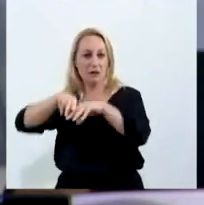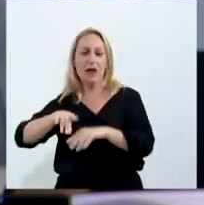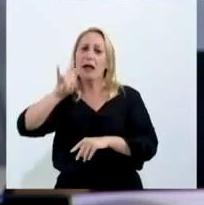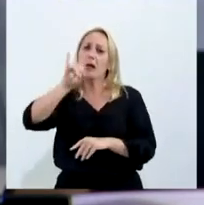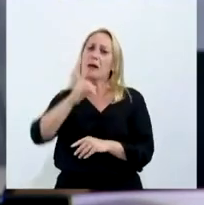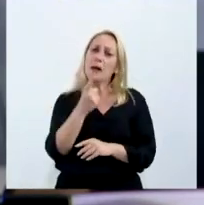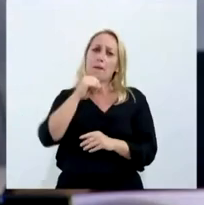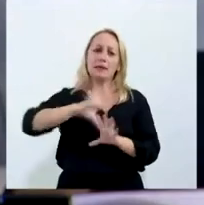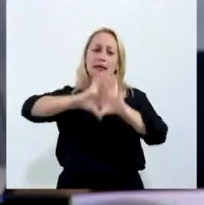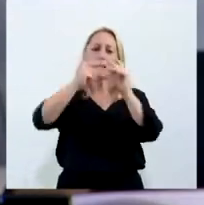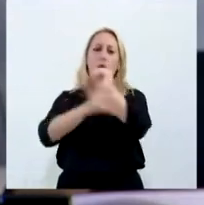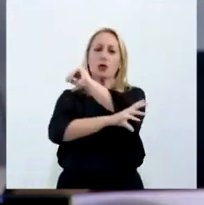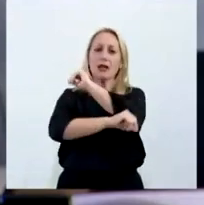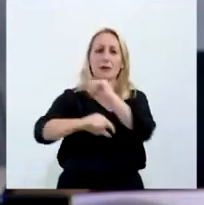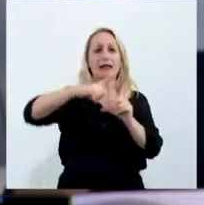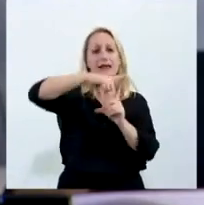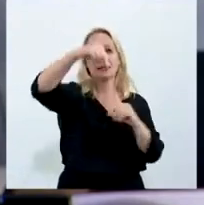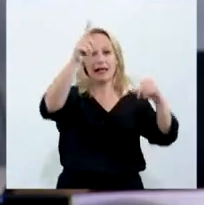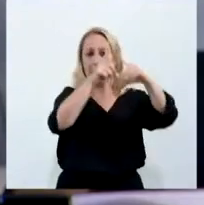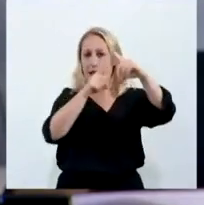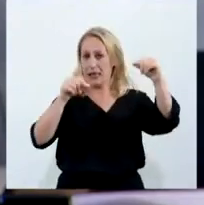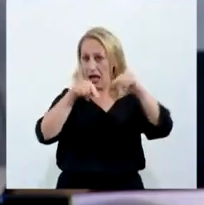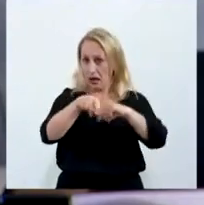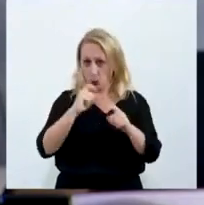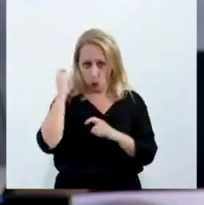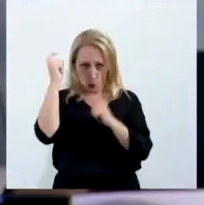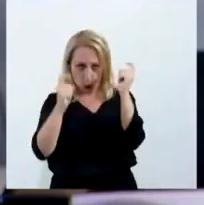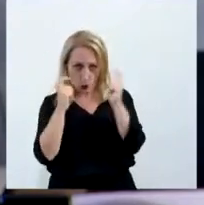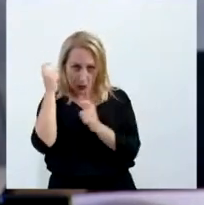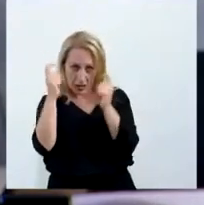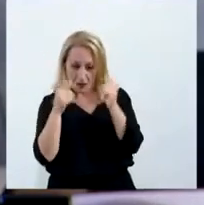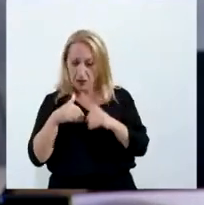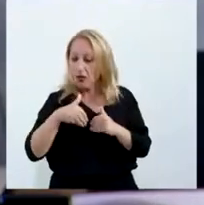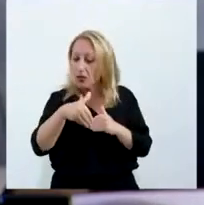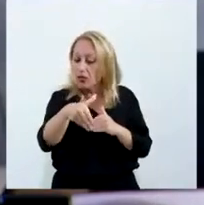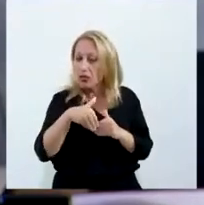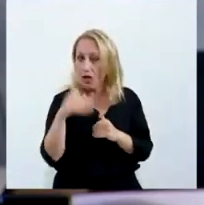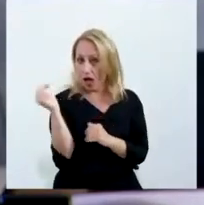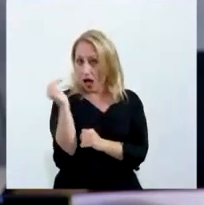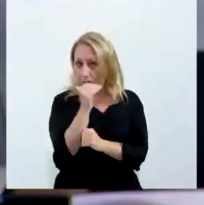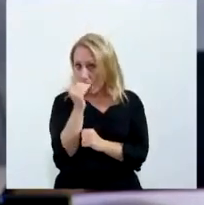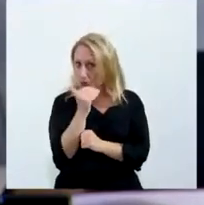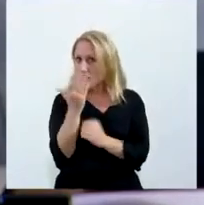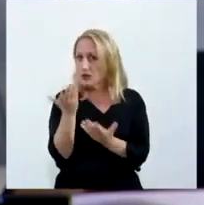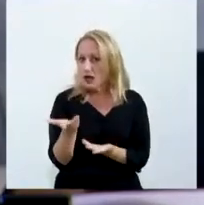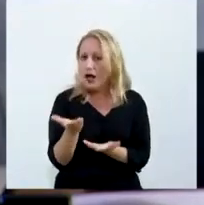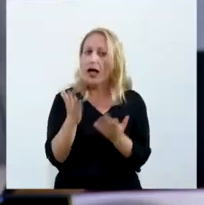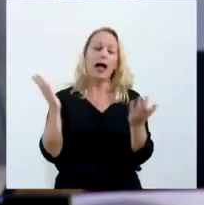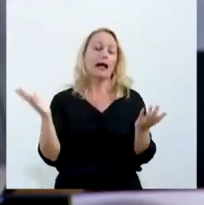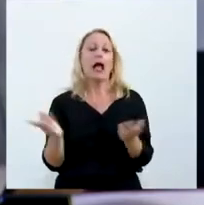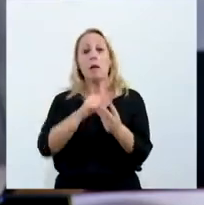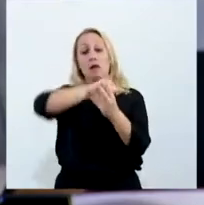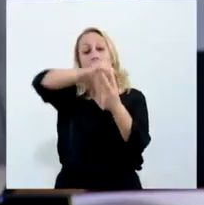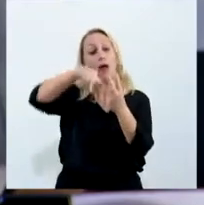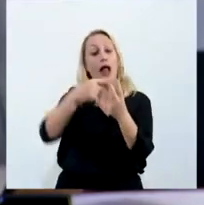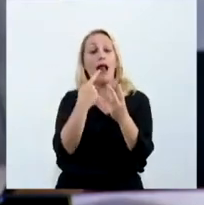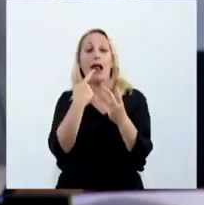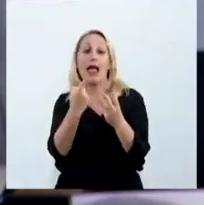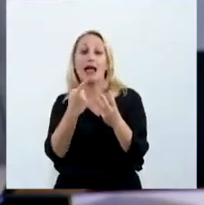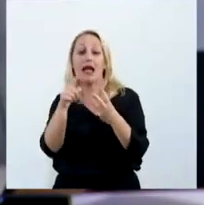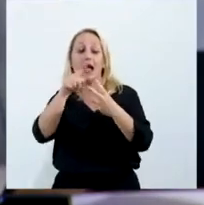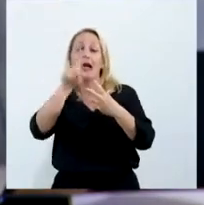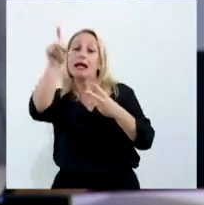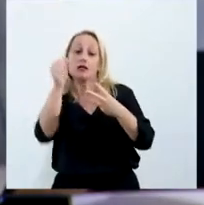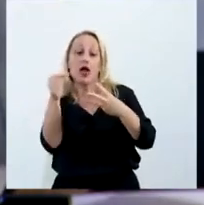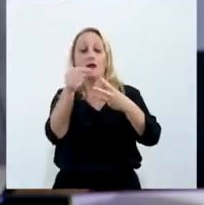Θέλω να μου πείτε αν το έχετε αυτό στο μυαλό σας, αν είναι μέσα στις επιδιώξεις σας το επόμενο διάστημα και σε ποια από τις τρεις θέσεις, με βάση τα δημοσιεύματα